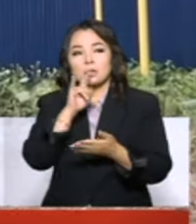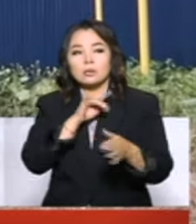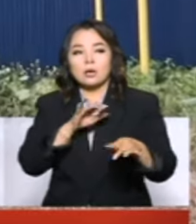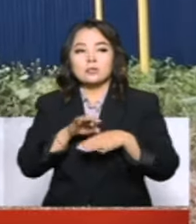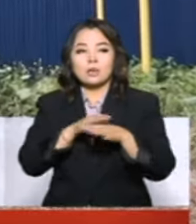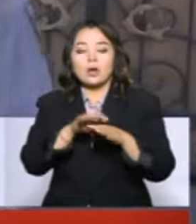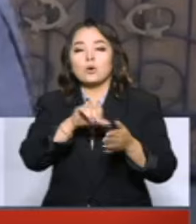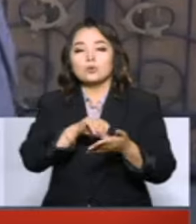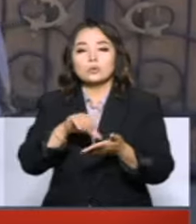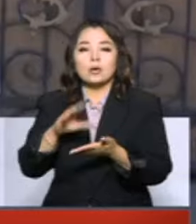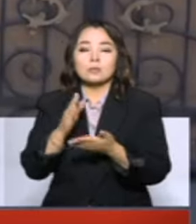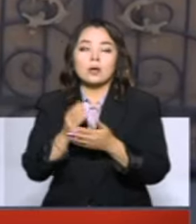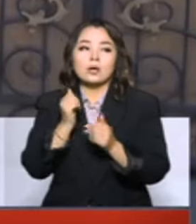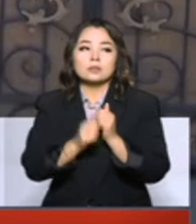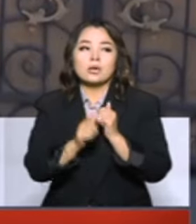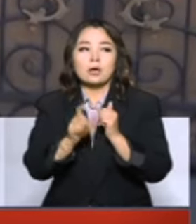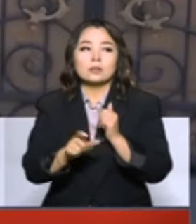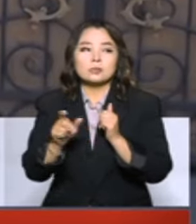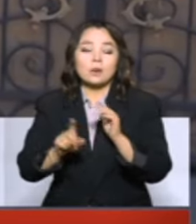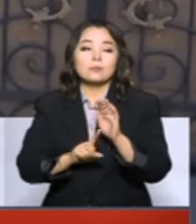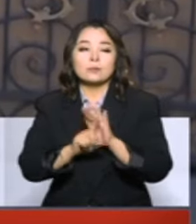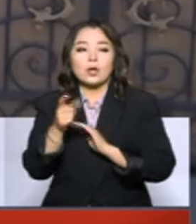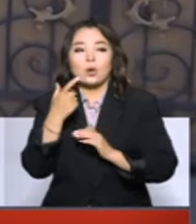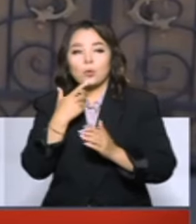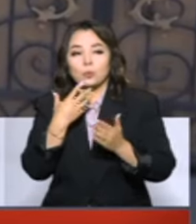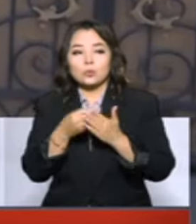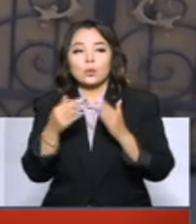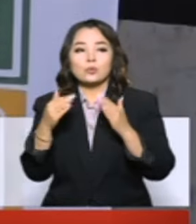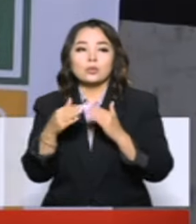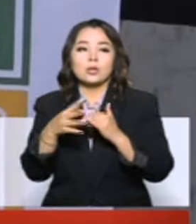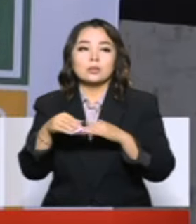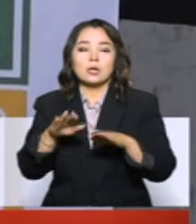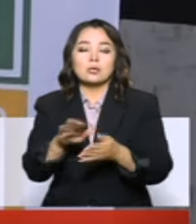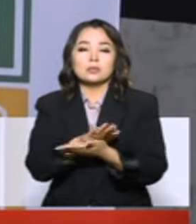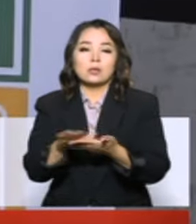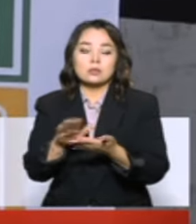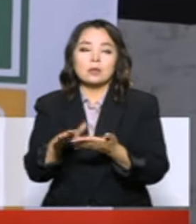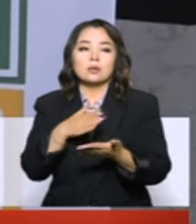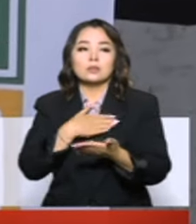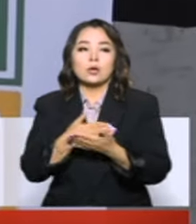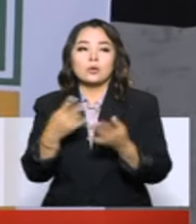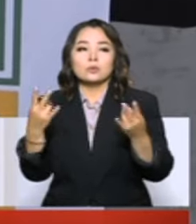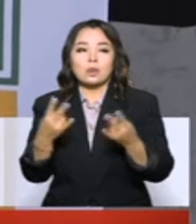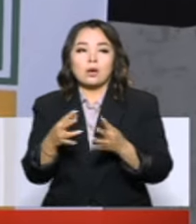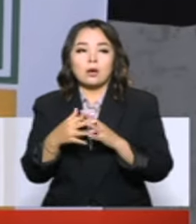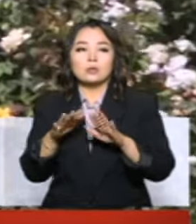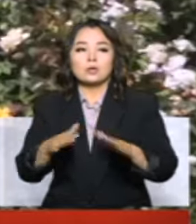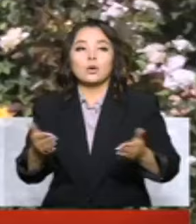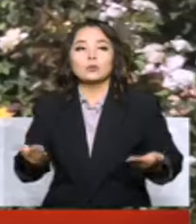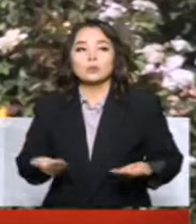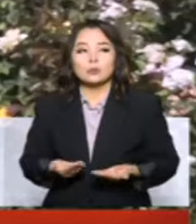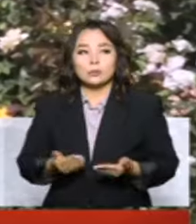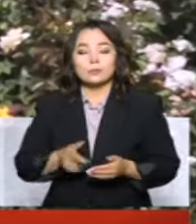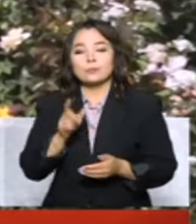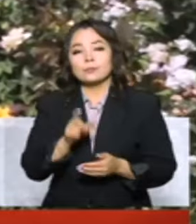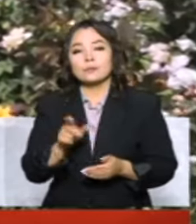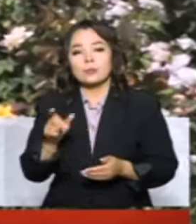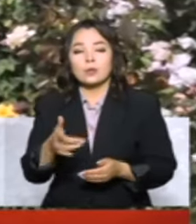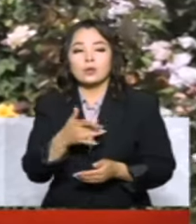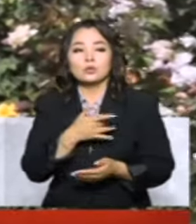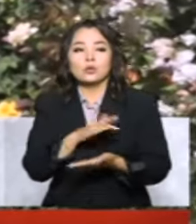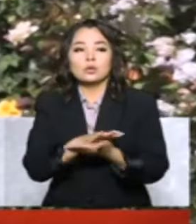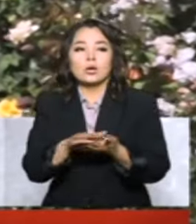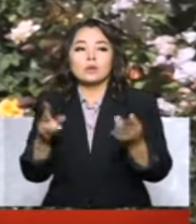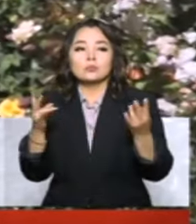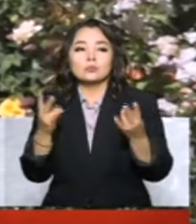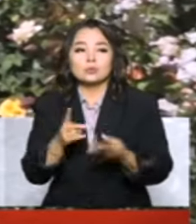үлес қосу үшін әрбір азамат алдымен өз үйі мен маңайын таза ұстауға ұмтылу керек, дейді ауыл тұрғыны. Адамның жүрек таза